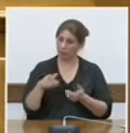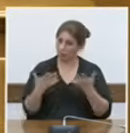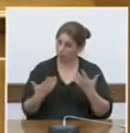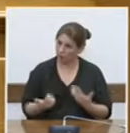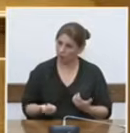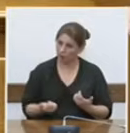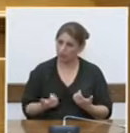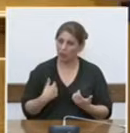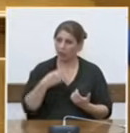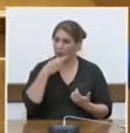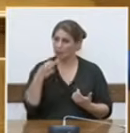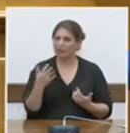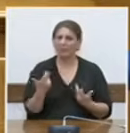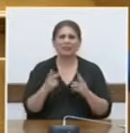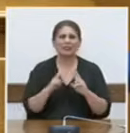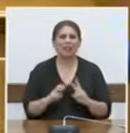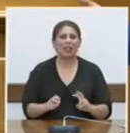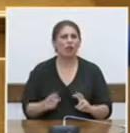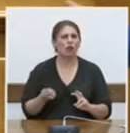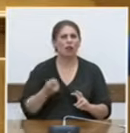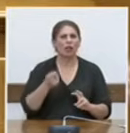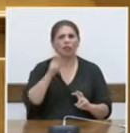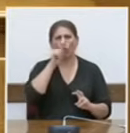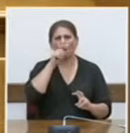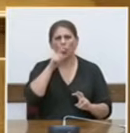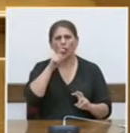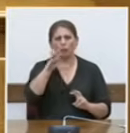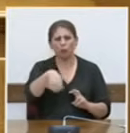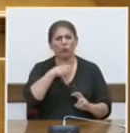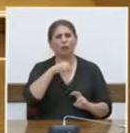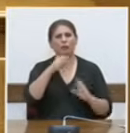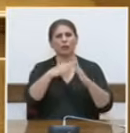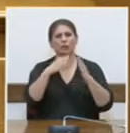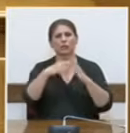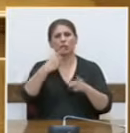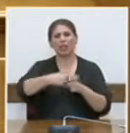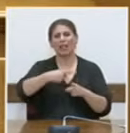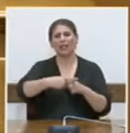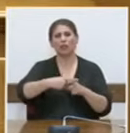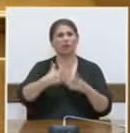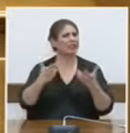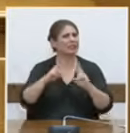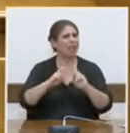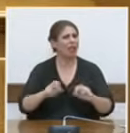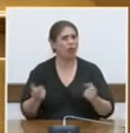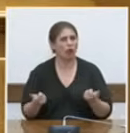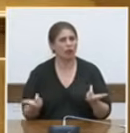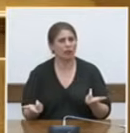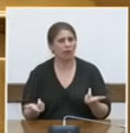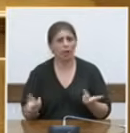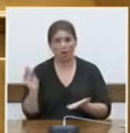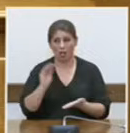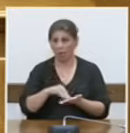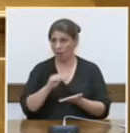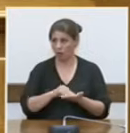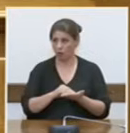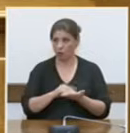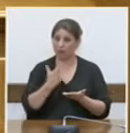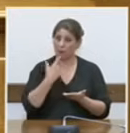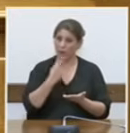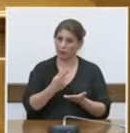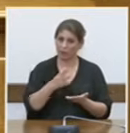τι ελέγχους κάνετε στα κοράκια που παίρνουν τα σπίτια των Ελλήνων. Και επίσης, επειδή είπατε, όταν είπα ότι